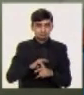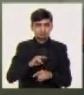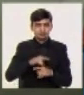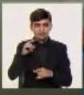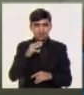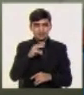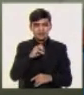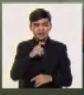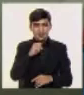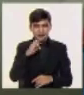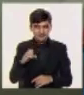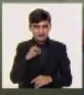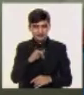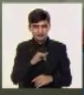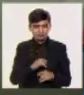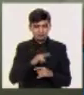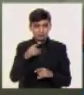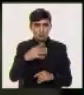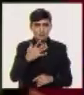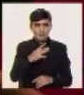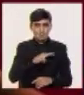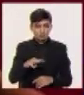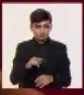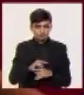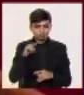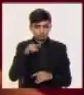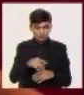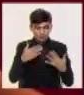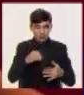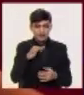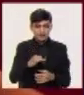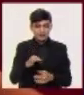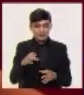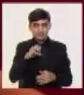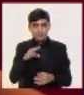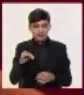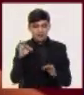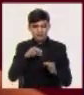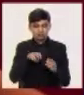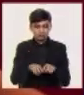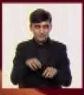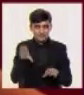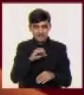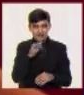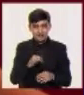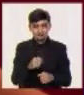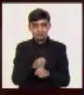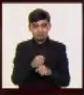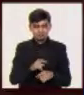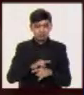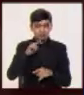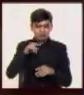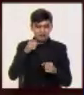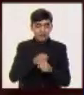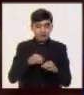штат Техас, в Талсу, штат Оклахома, длился 45 минут. По прилету представителям СМИ устроили экскурсию в ангар, где рассказали о проделанной над